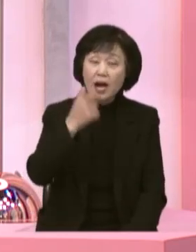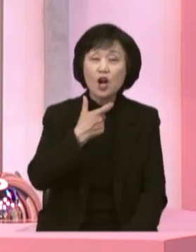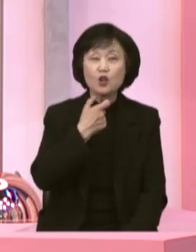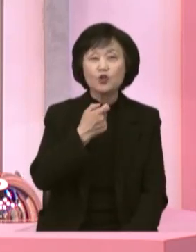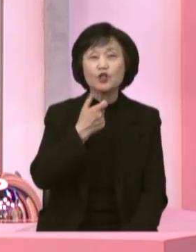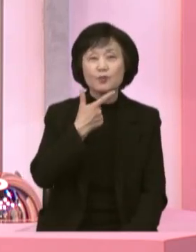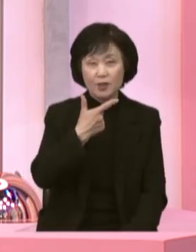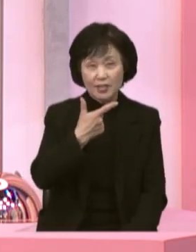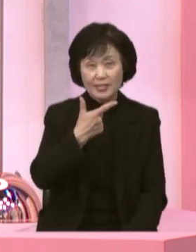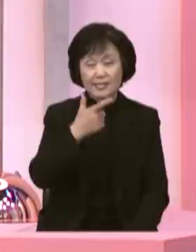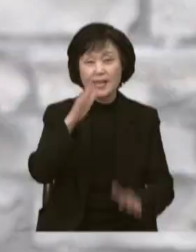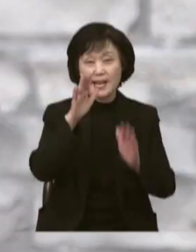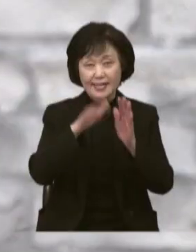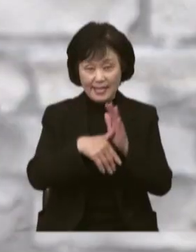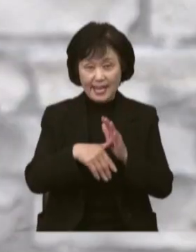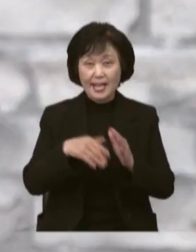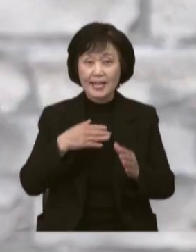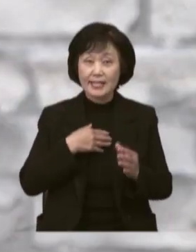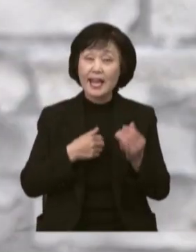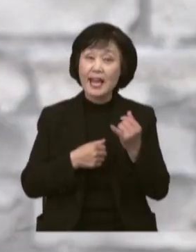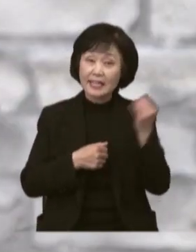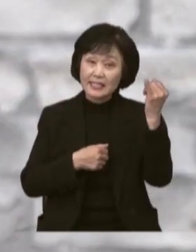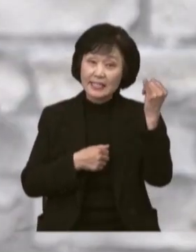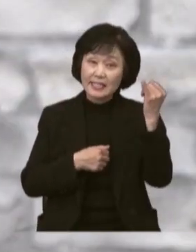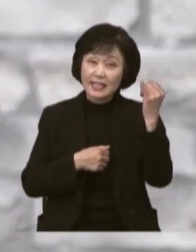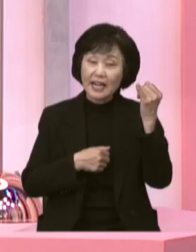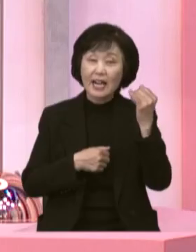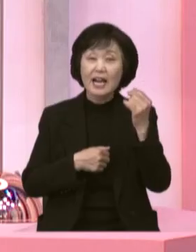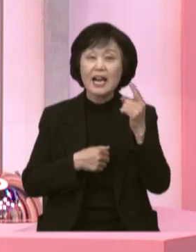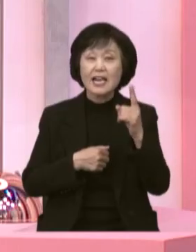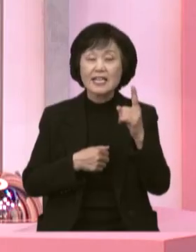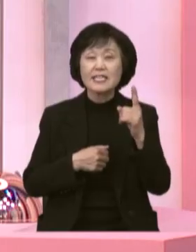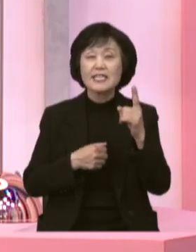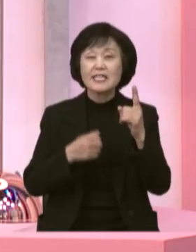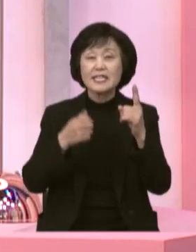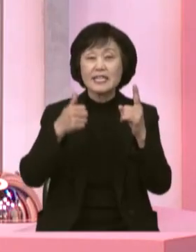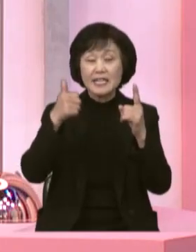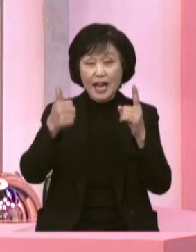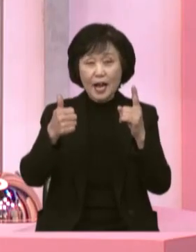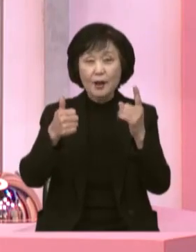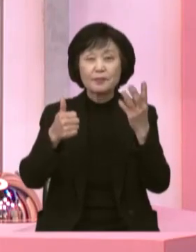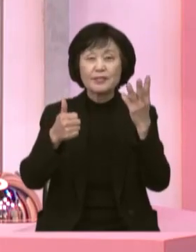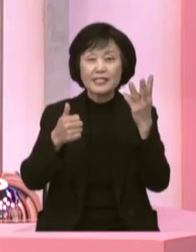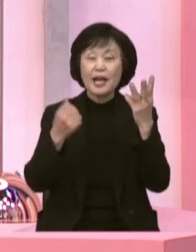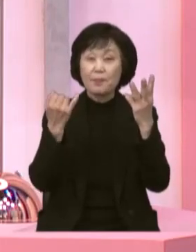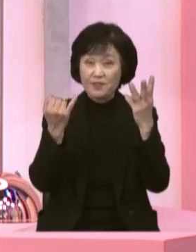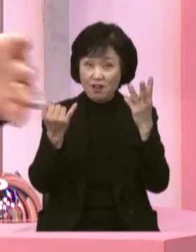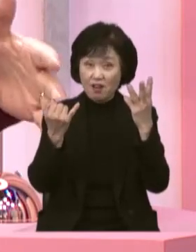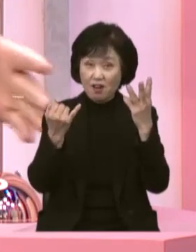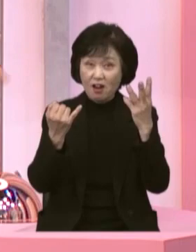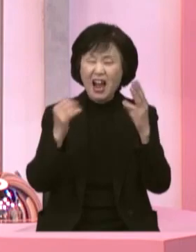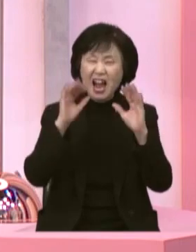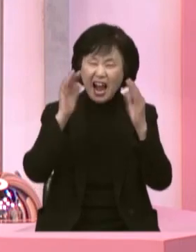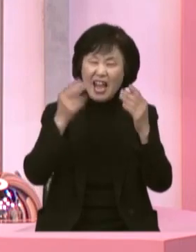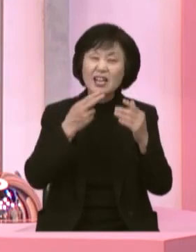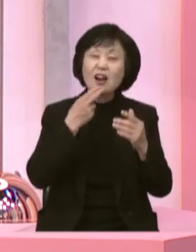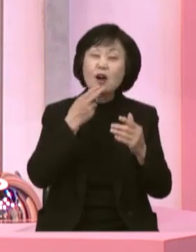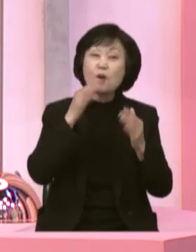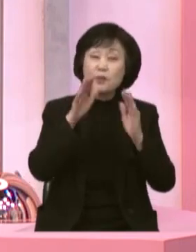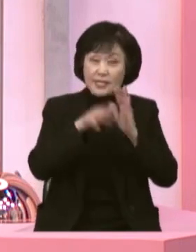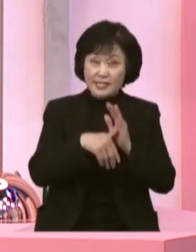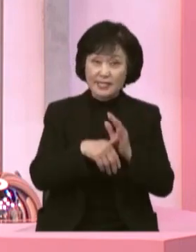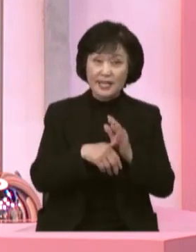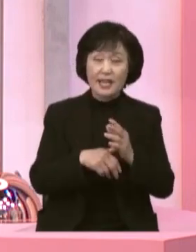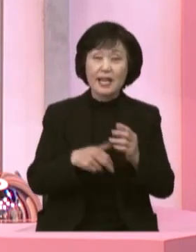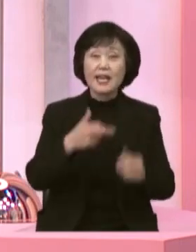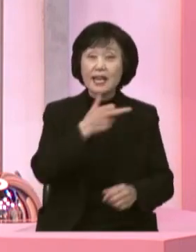아이가 정말 만지면 터질까 불면 날아갈까 그냥 애지중지 길렀단 말이야. 가족이 모두 다 걔